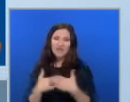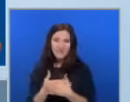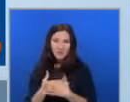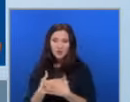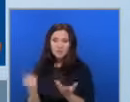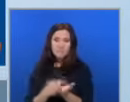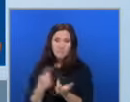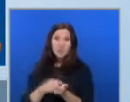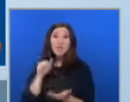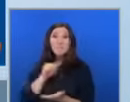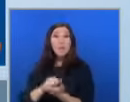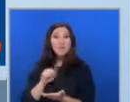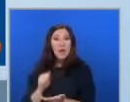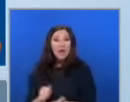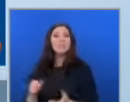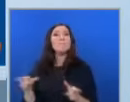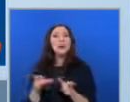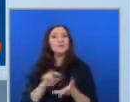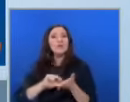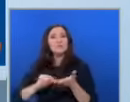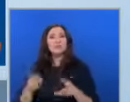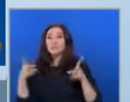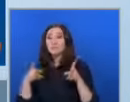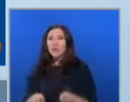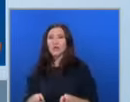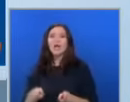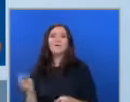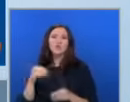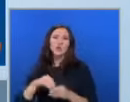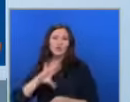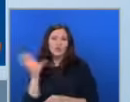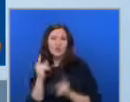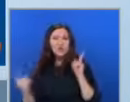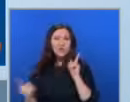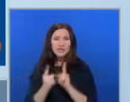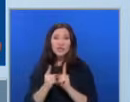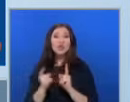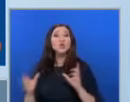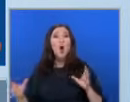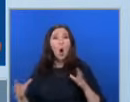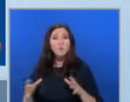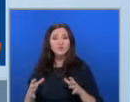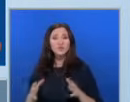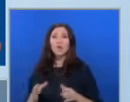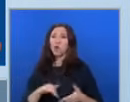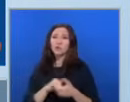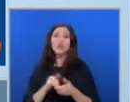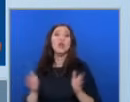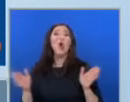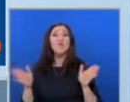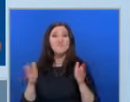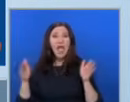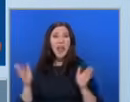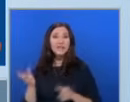вечер в пореден пост Марков написа, че прекратява участието си във всички срещи с обществеността, организирани от